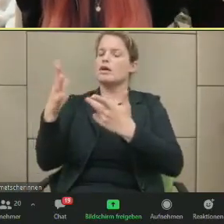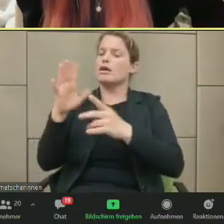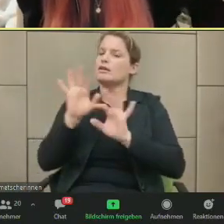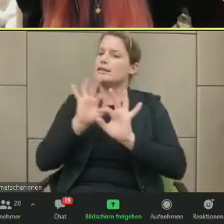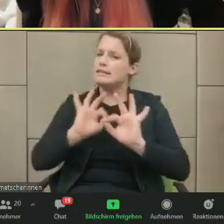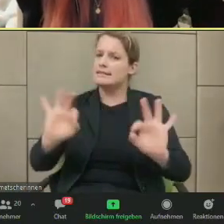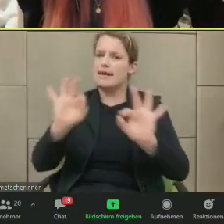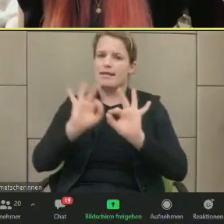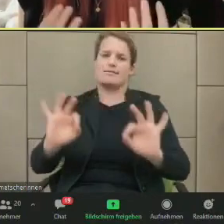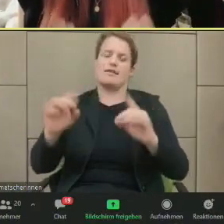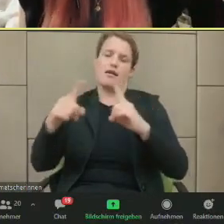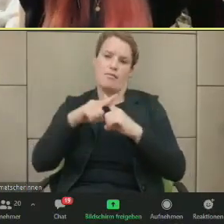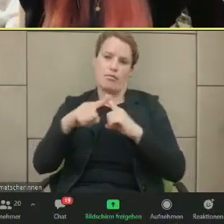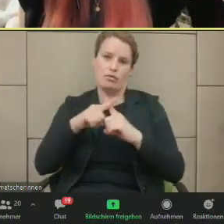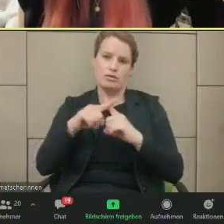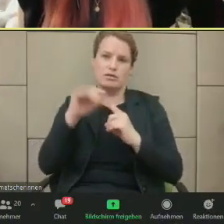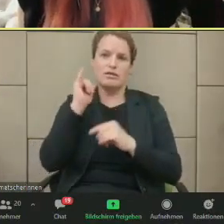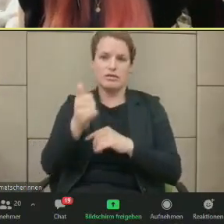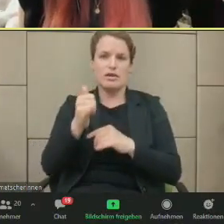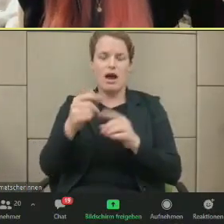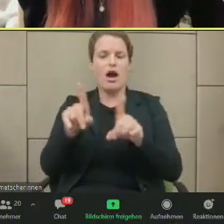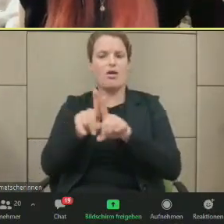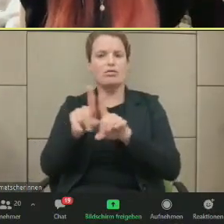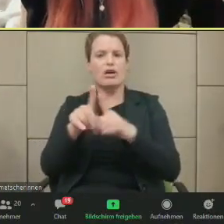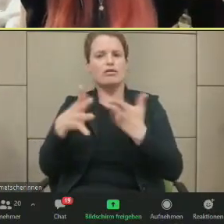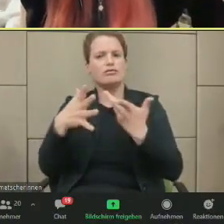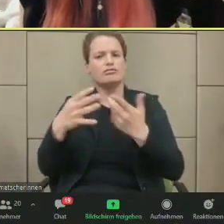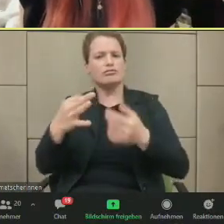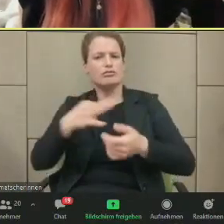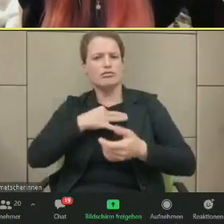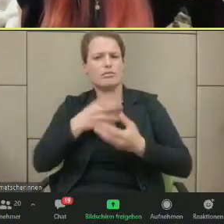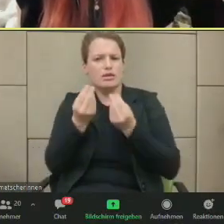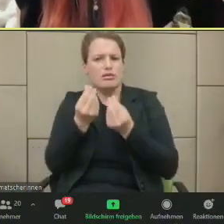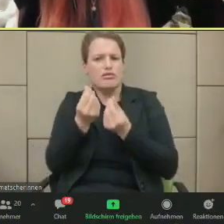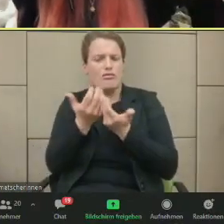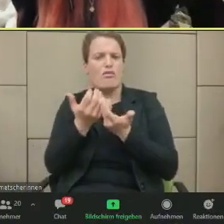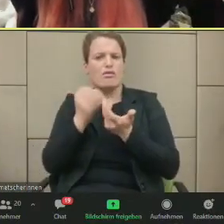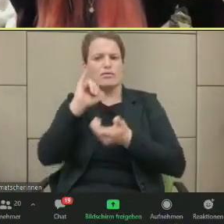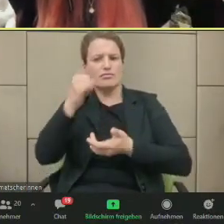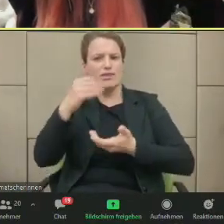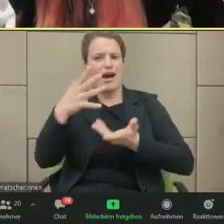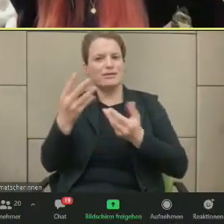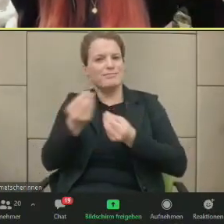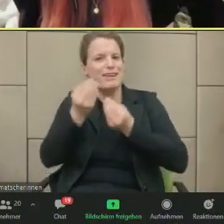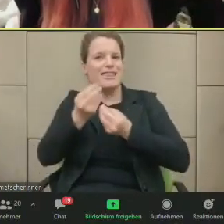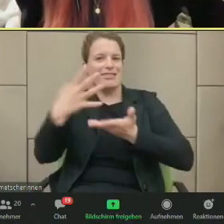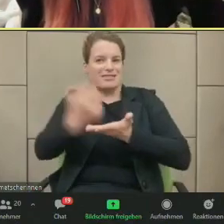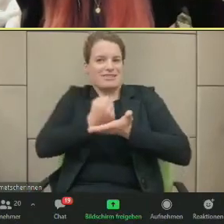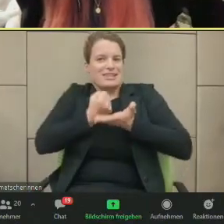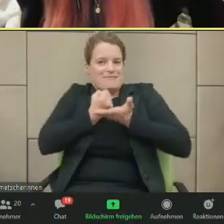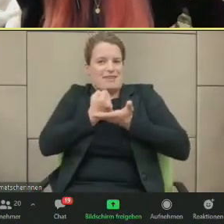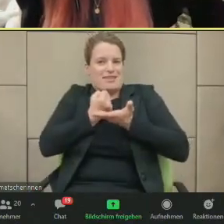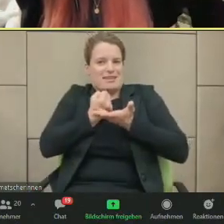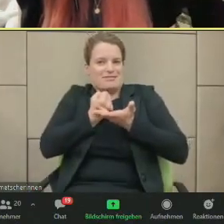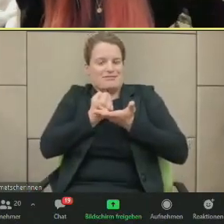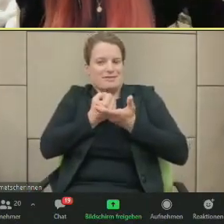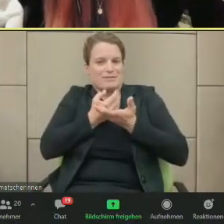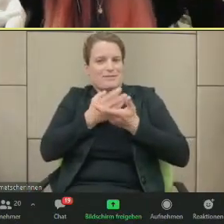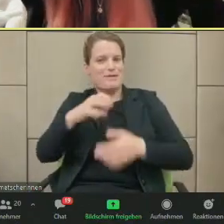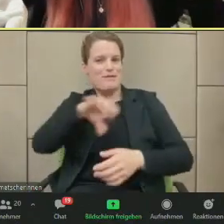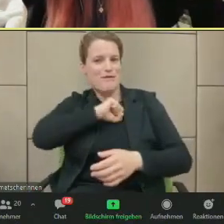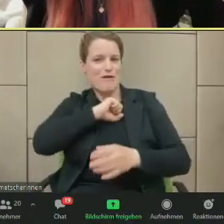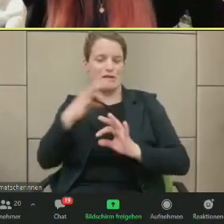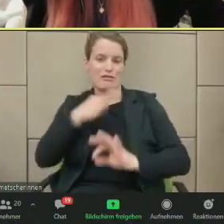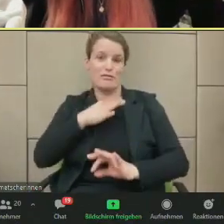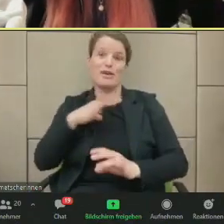sehr positiv und ich habe sehr viel dadurch gewonnen. Aber es kann hin und wieder natürlich sein, dass es Menschen gibt, die nicht